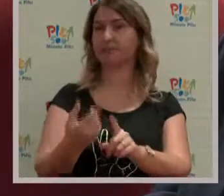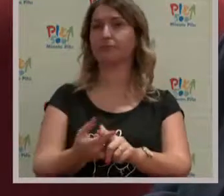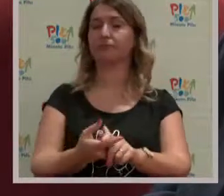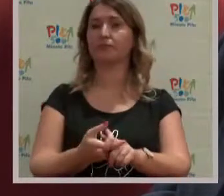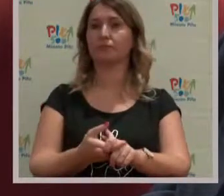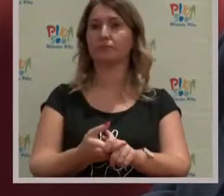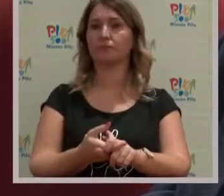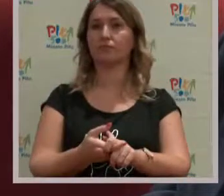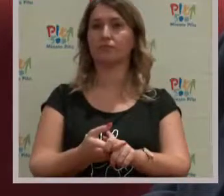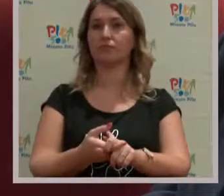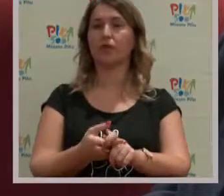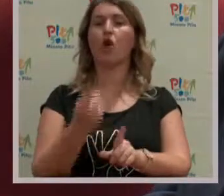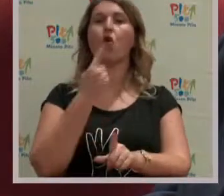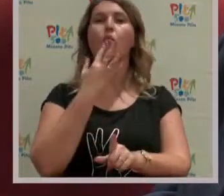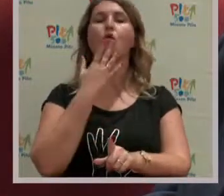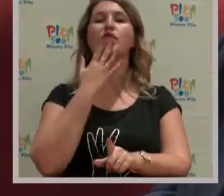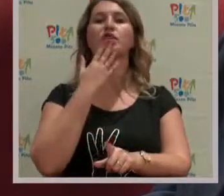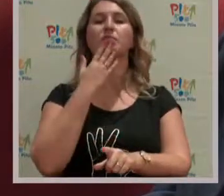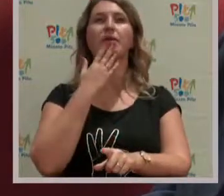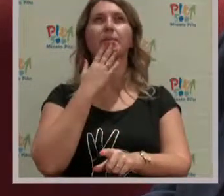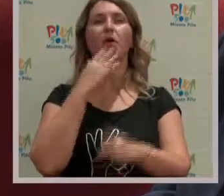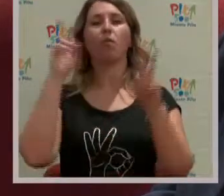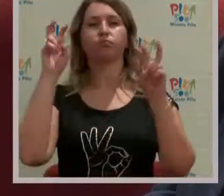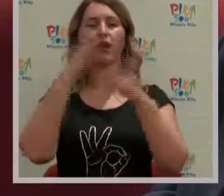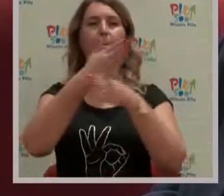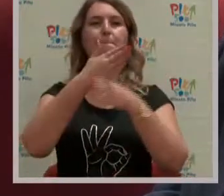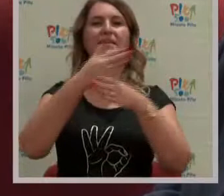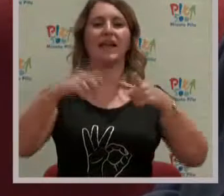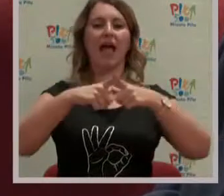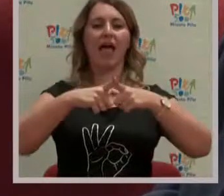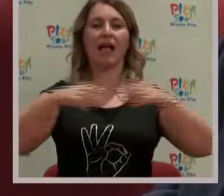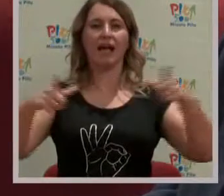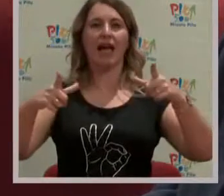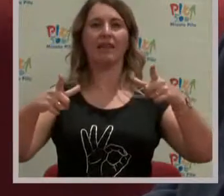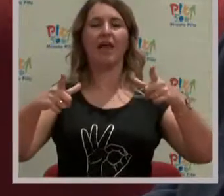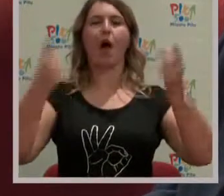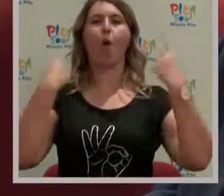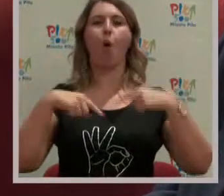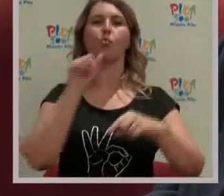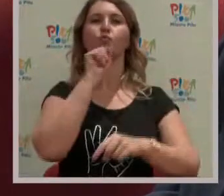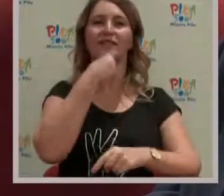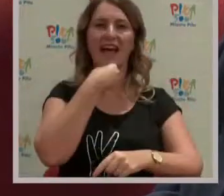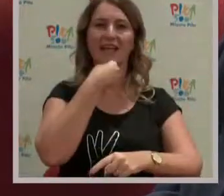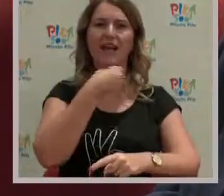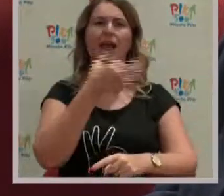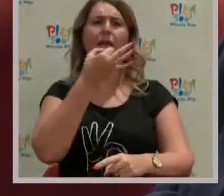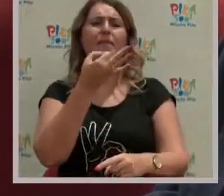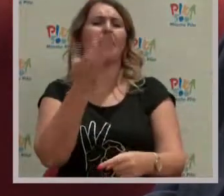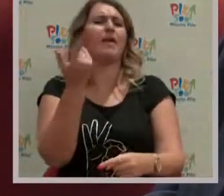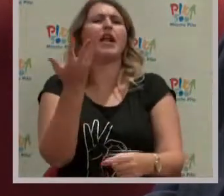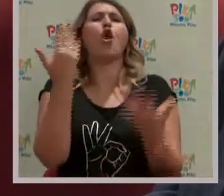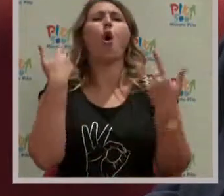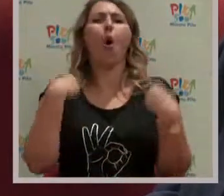mieszkańców na temat Pilskiej Karty Seniora. I o tą kartę chciałabym się spytać. Jak działa? Ile osób korzysta z tej karty? Jakie jest